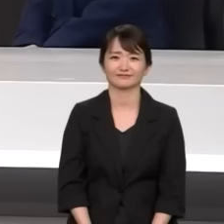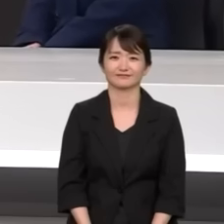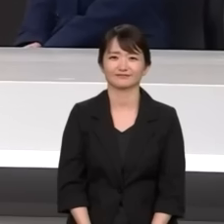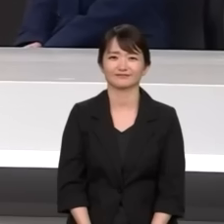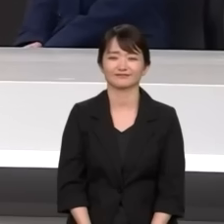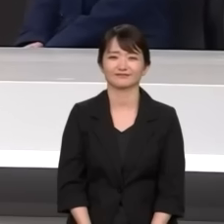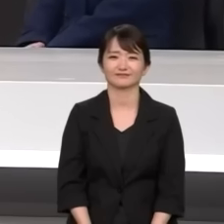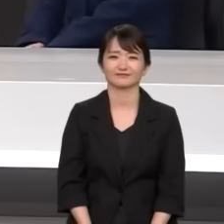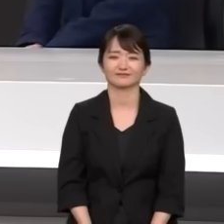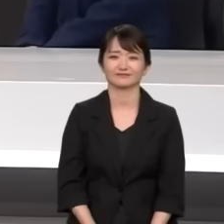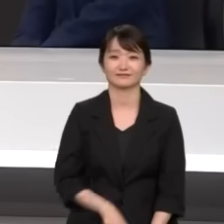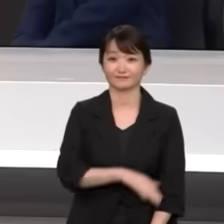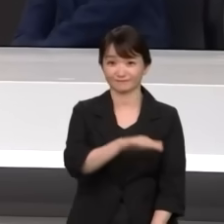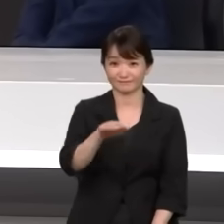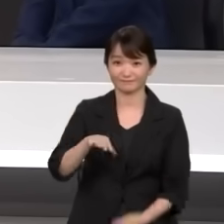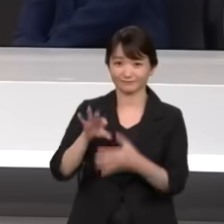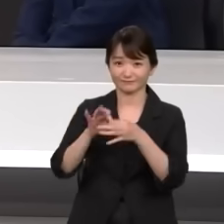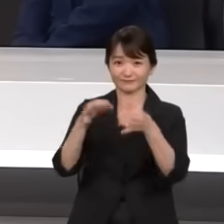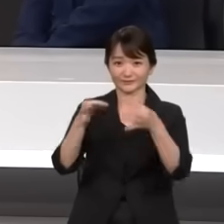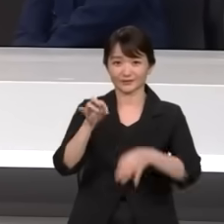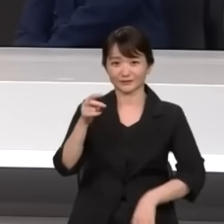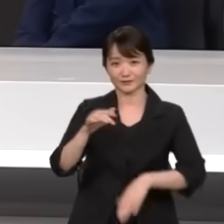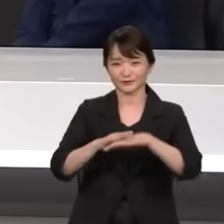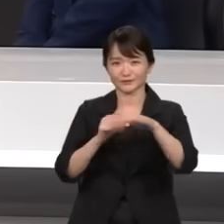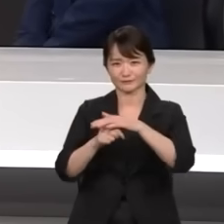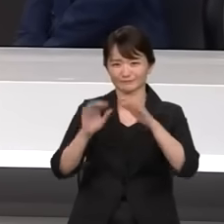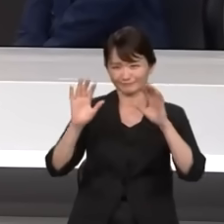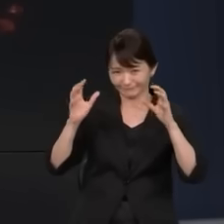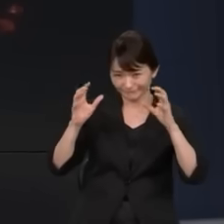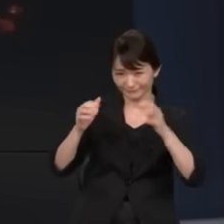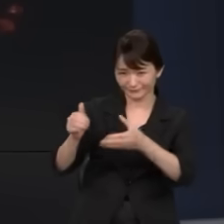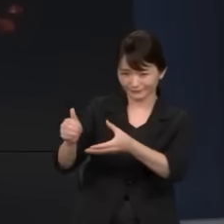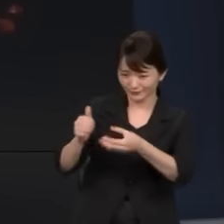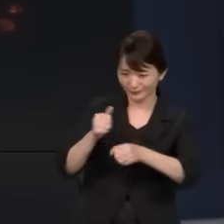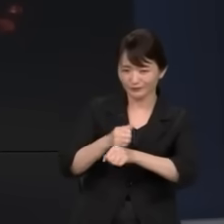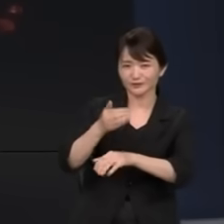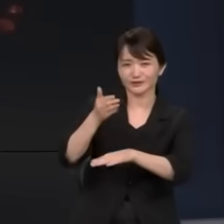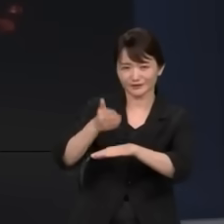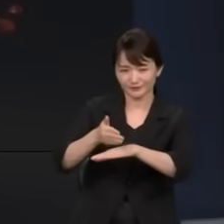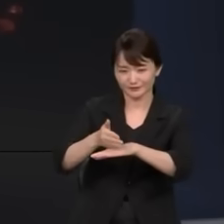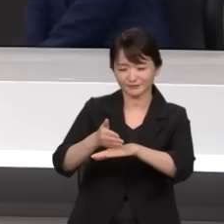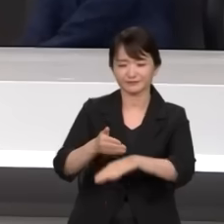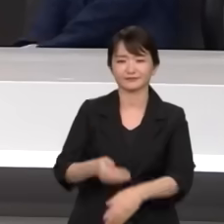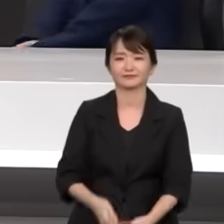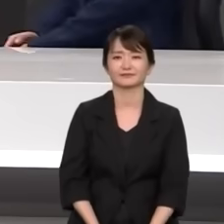감사합니다네 저희도 계속 김예지 선수를 응원하도록 하겠습니다 나와주셔서 감사합니다네